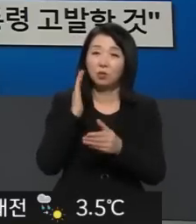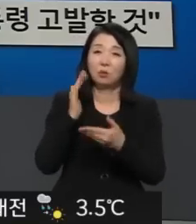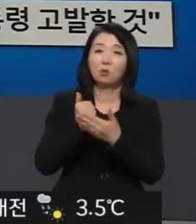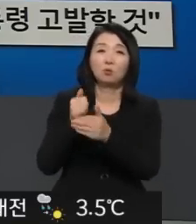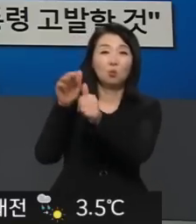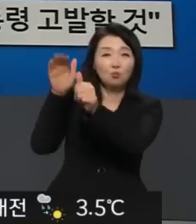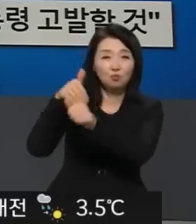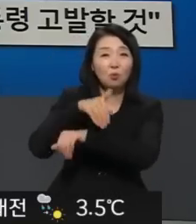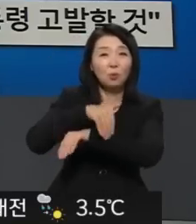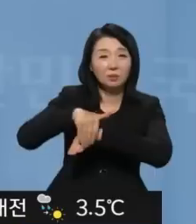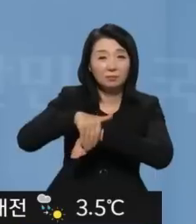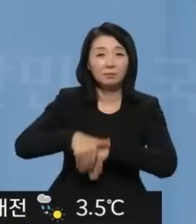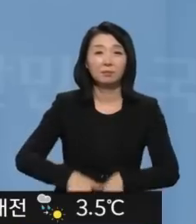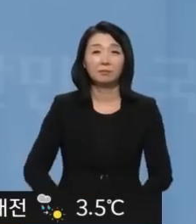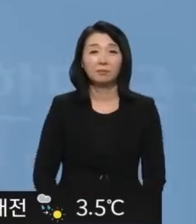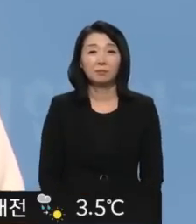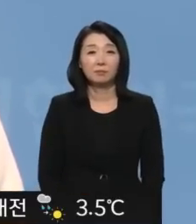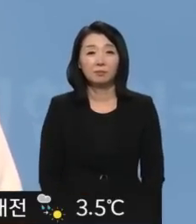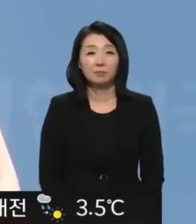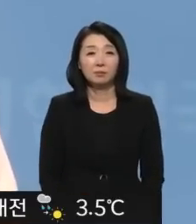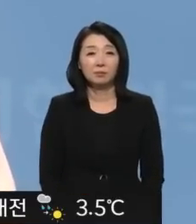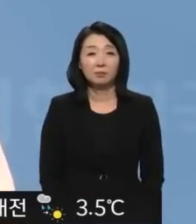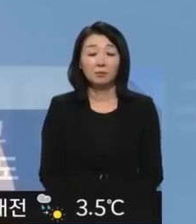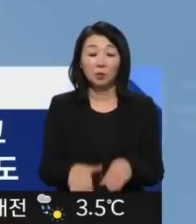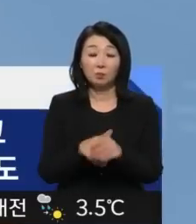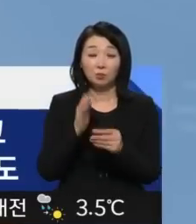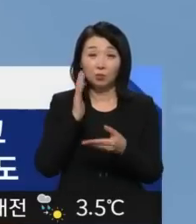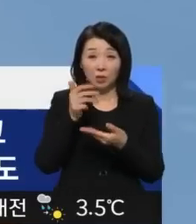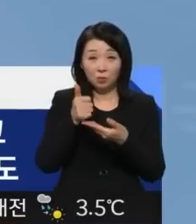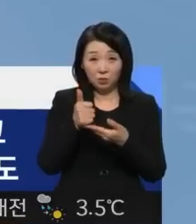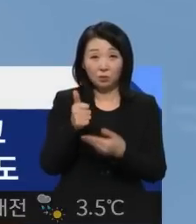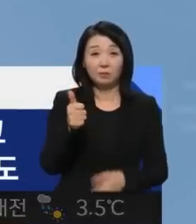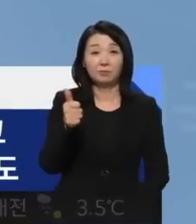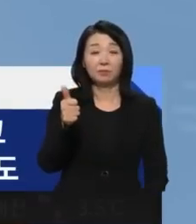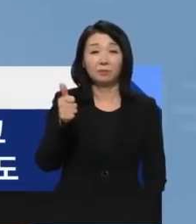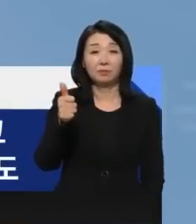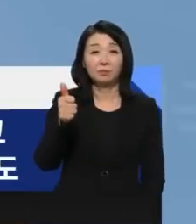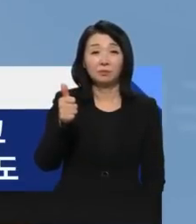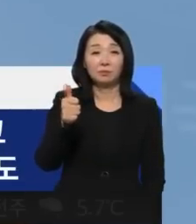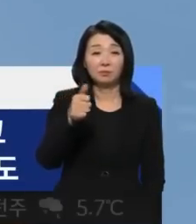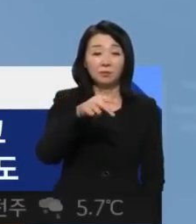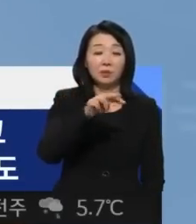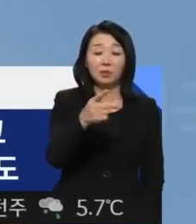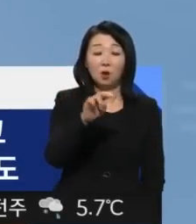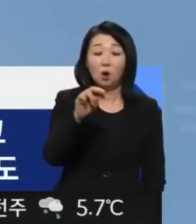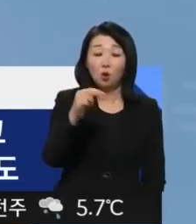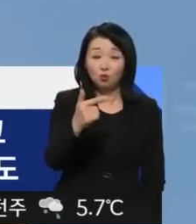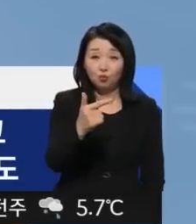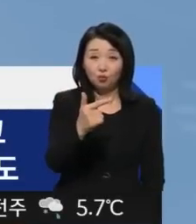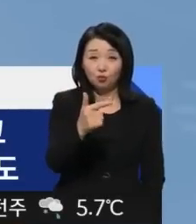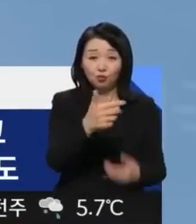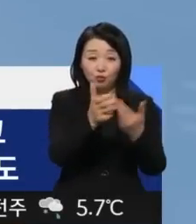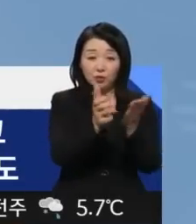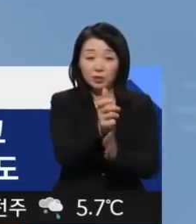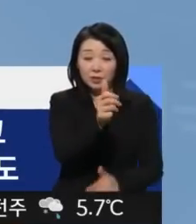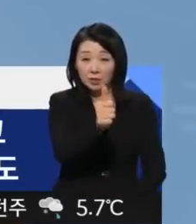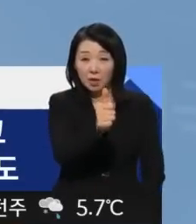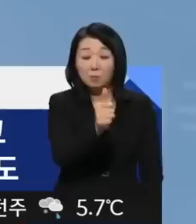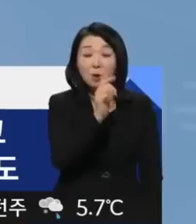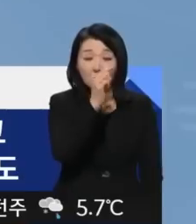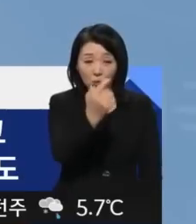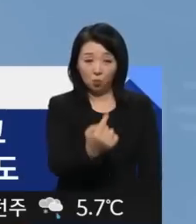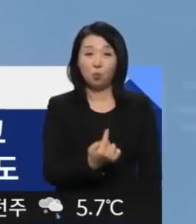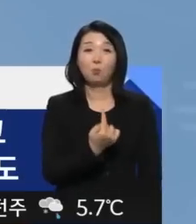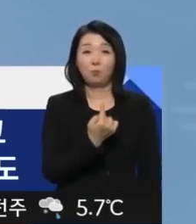불가피하게 됩니다. 문재인 전 대통령은 서훈 실장으로부터 모든 보고를